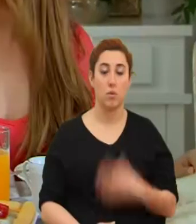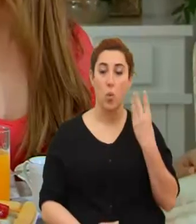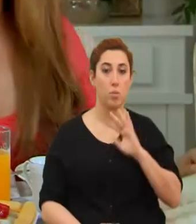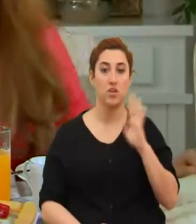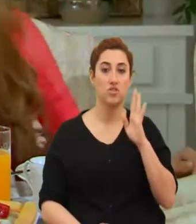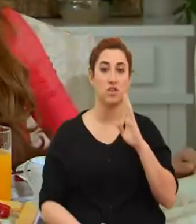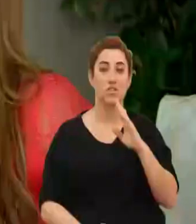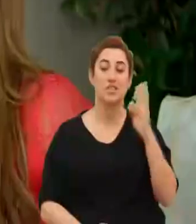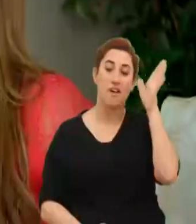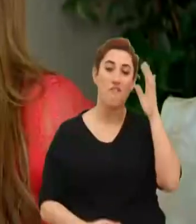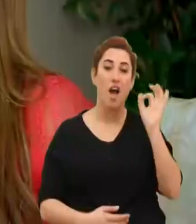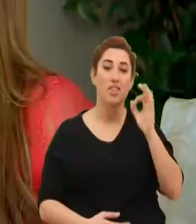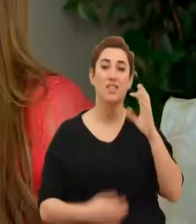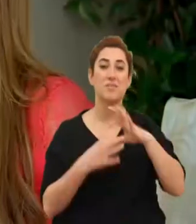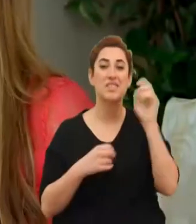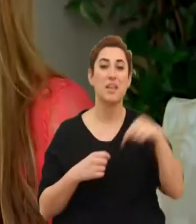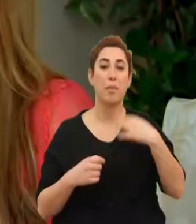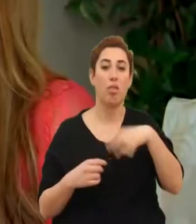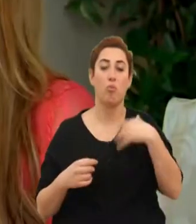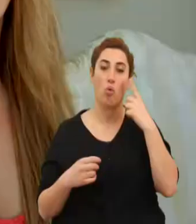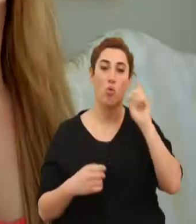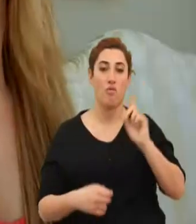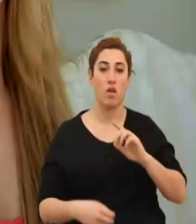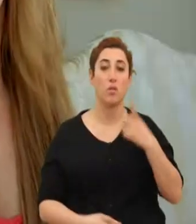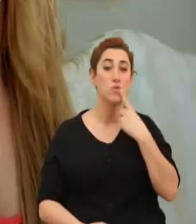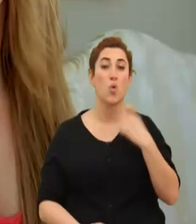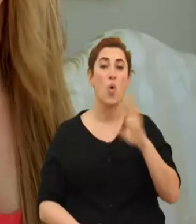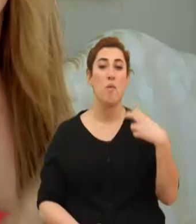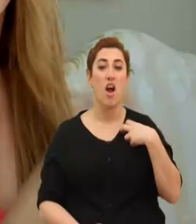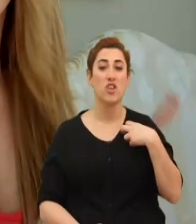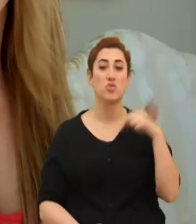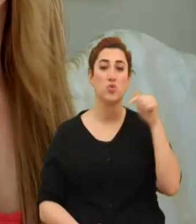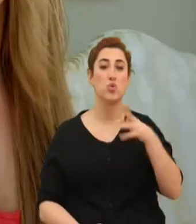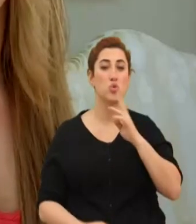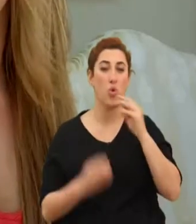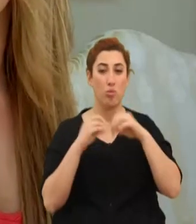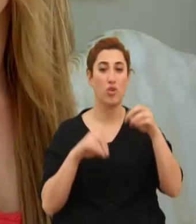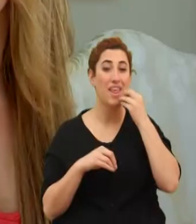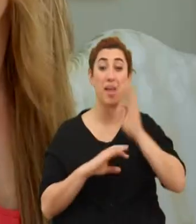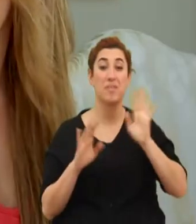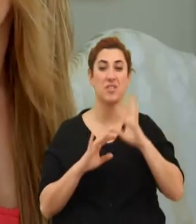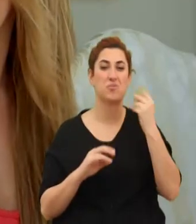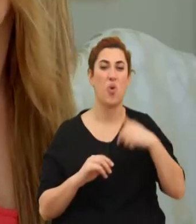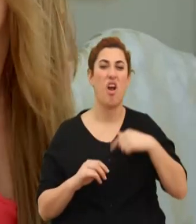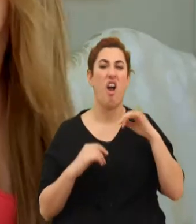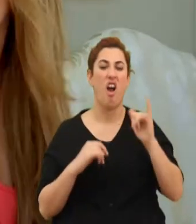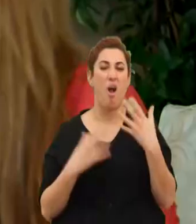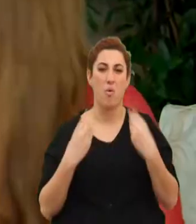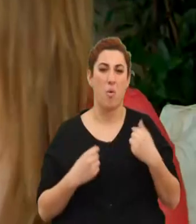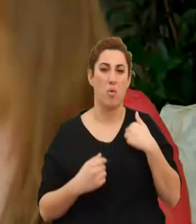Olacak şey değil sabahtınım. İnsanın midesi bulanıyor vallahi. Sorma aşkım. Şu son yumurtayı yemeyecektim. Çok ağır